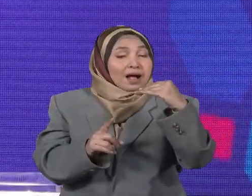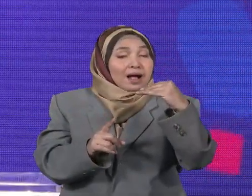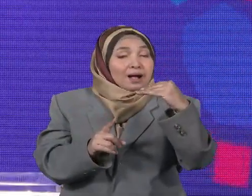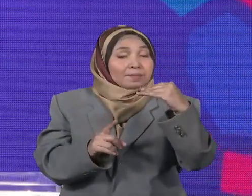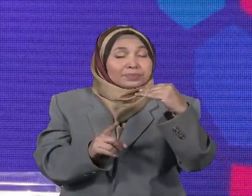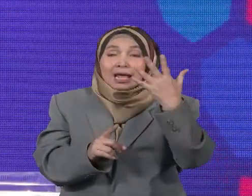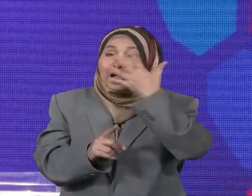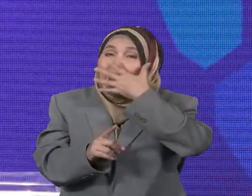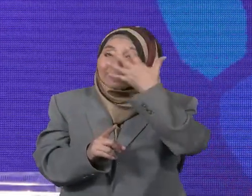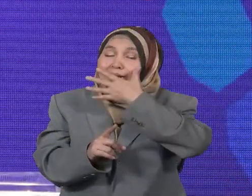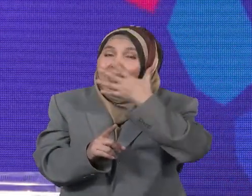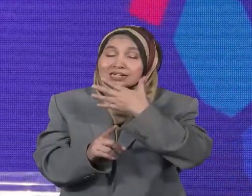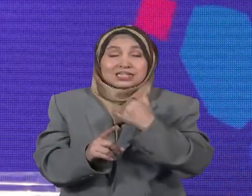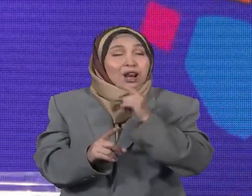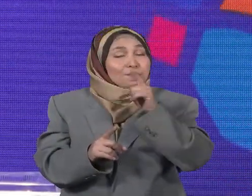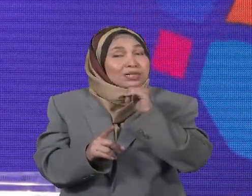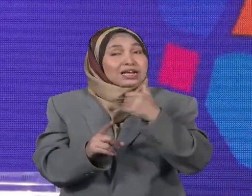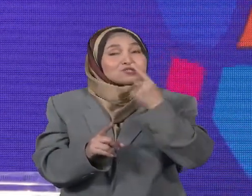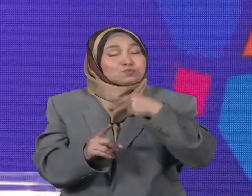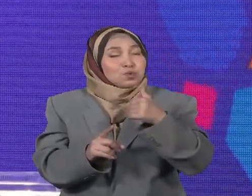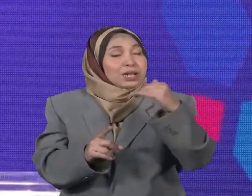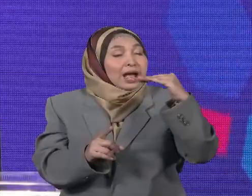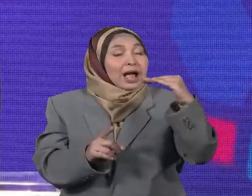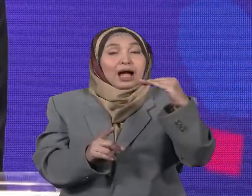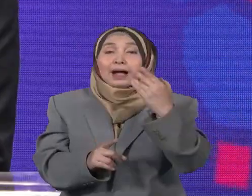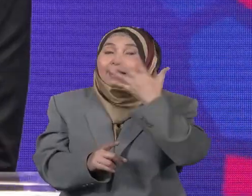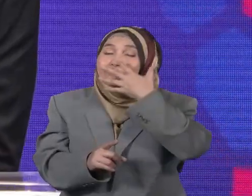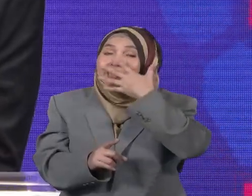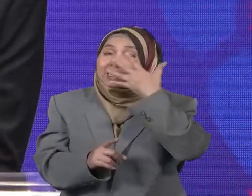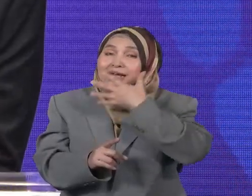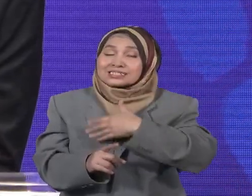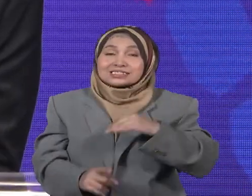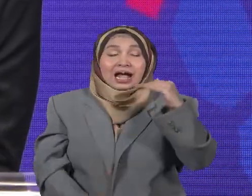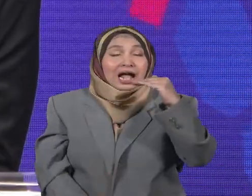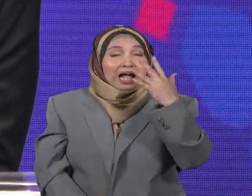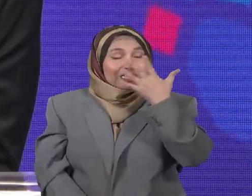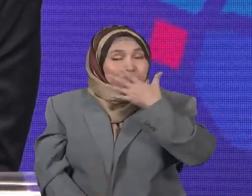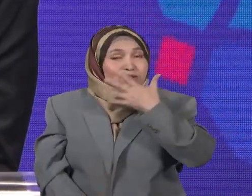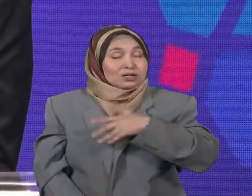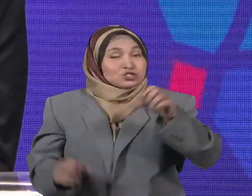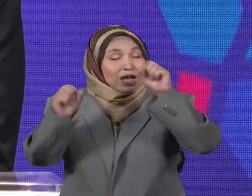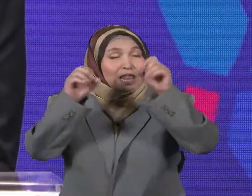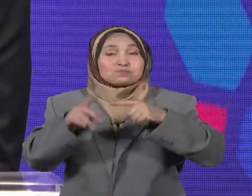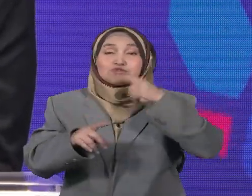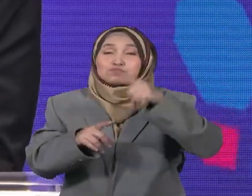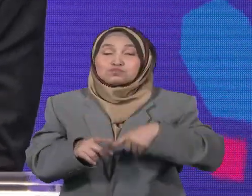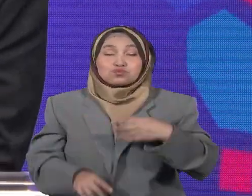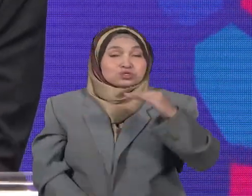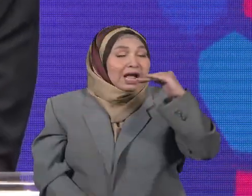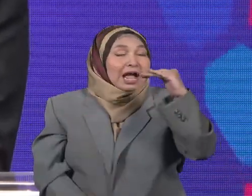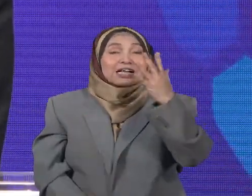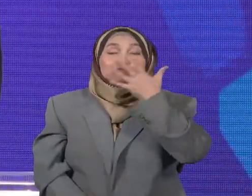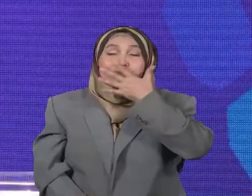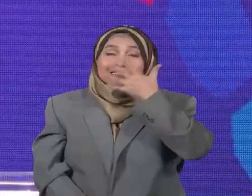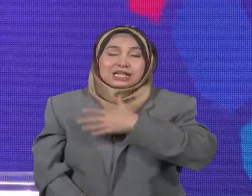Ha pedas. Lama kita tak sebut ha pedas, ataupun orang Sya'alan sebut ha spicy. Amboi. Kampung Safas.